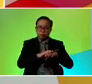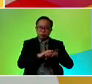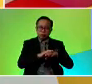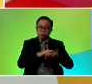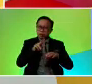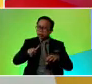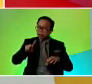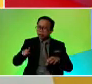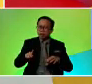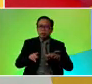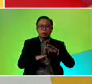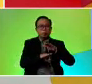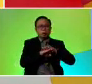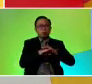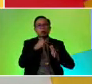bawah umur